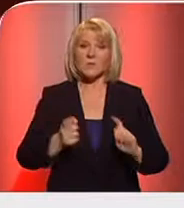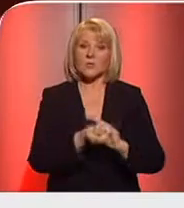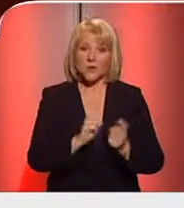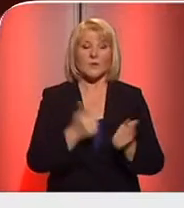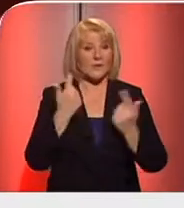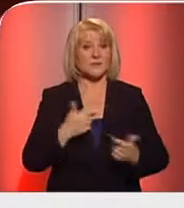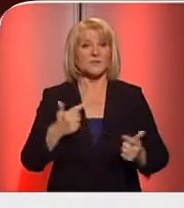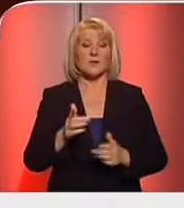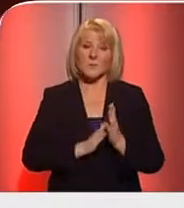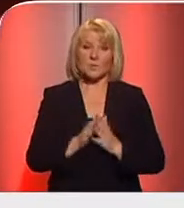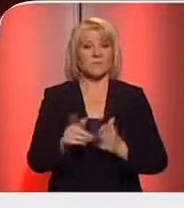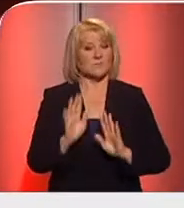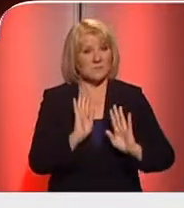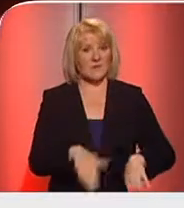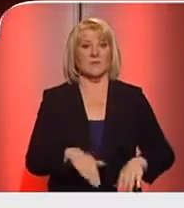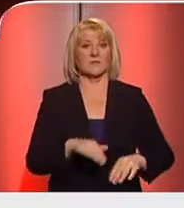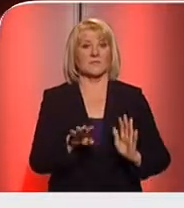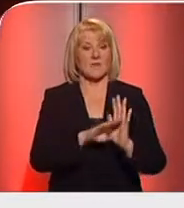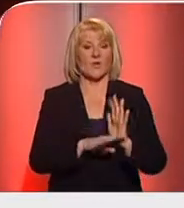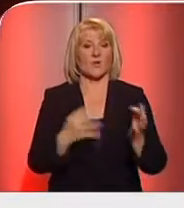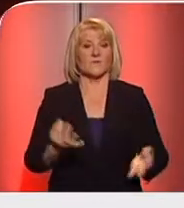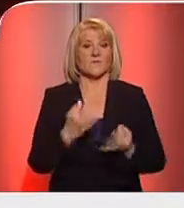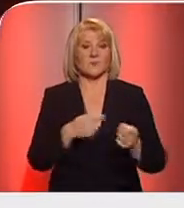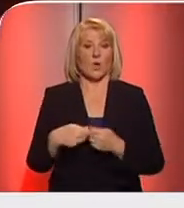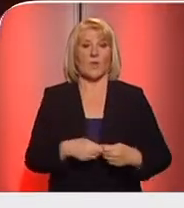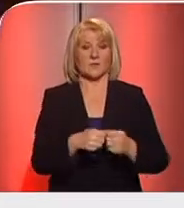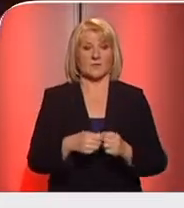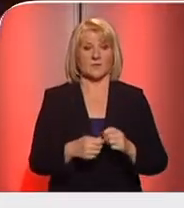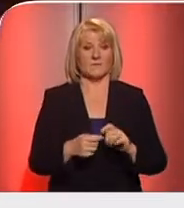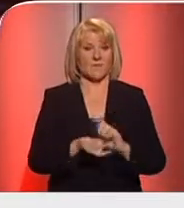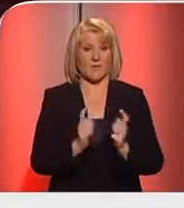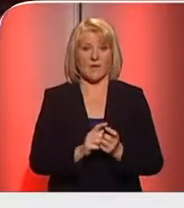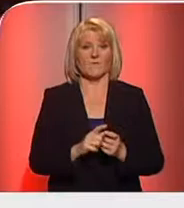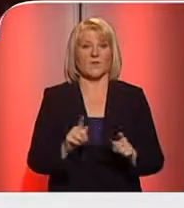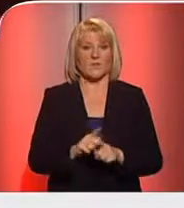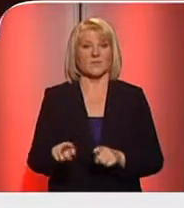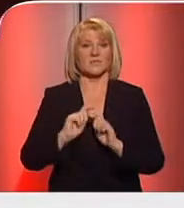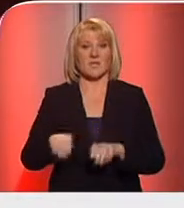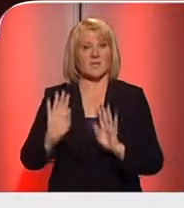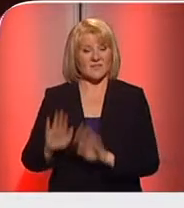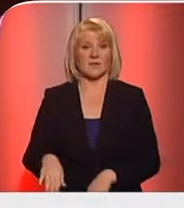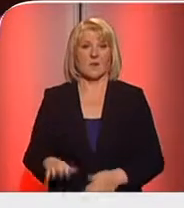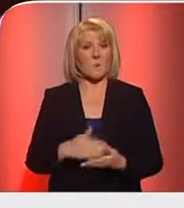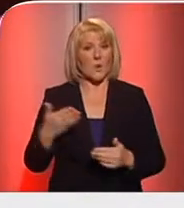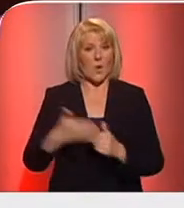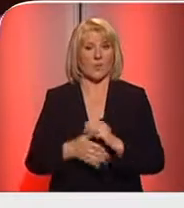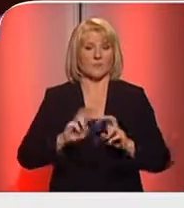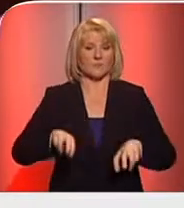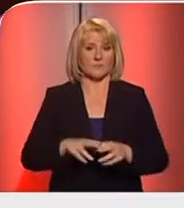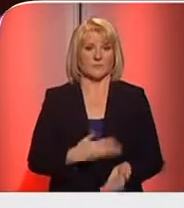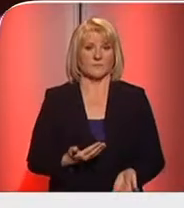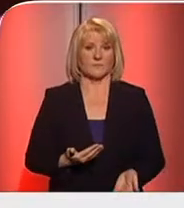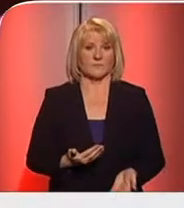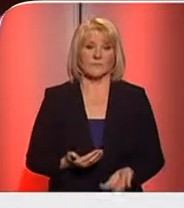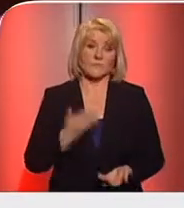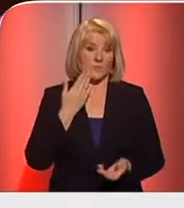nechají být zákon o kolektivním vyjednávání a v něm popsanou stávku. Ta nám v obou vyhovuje, tak proč do toho chtějí sáhat? Protože třeba, že by někdo